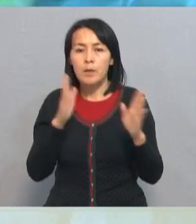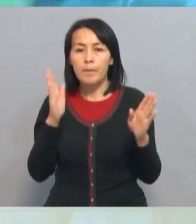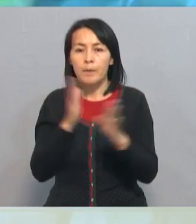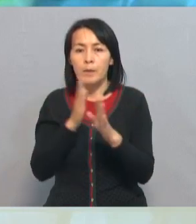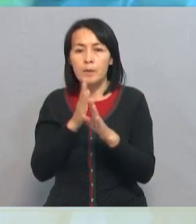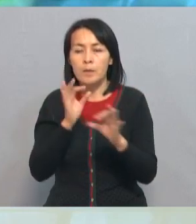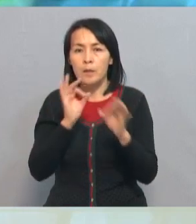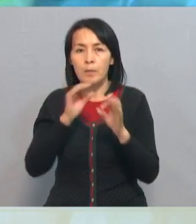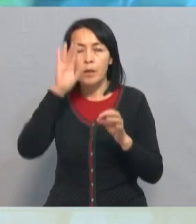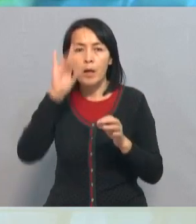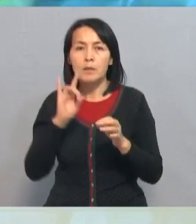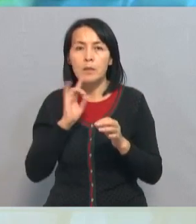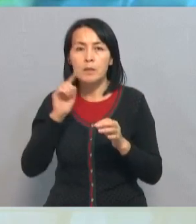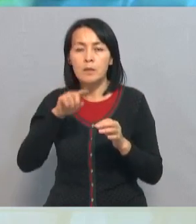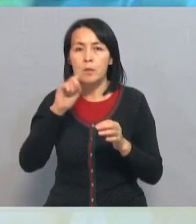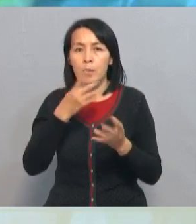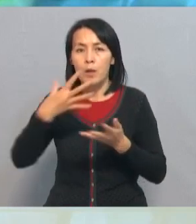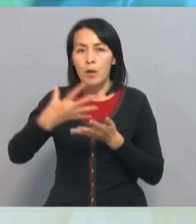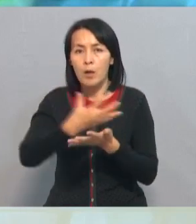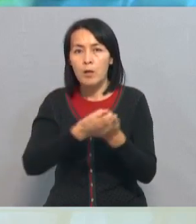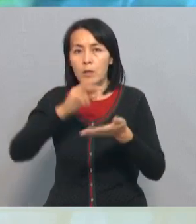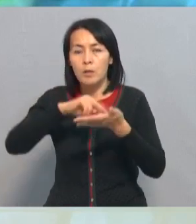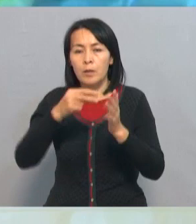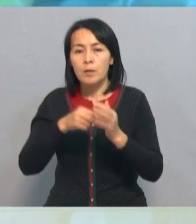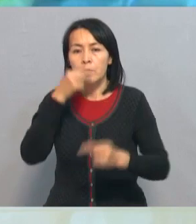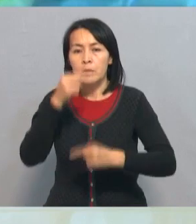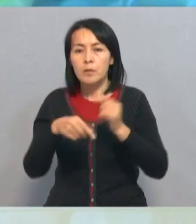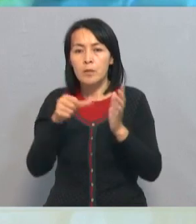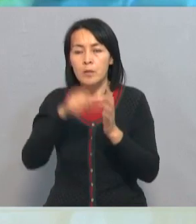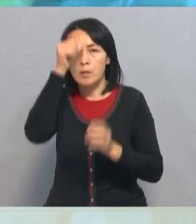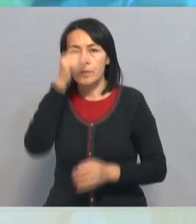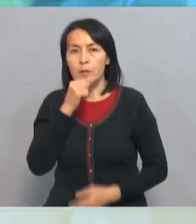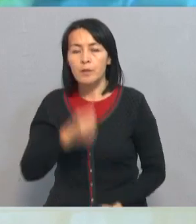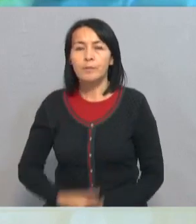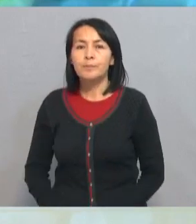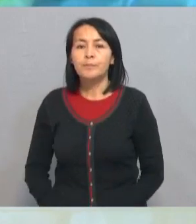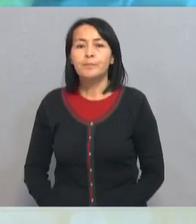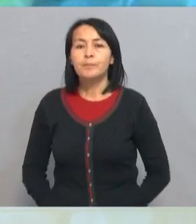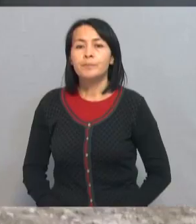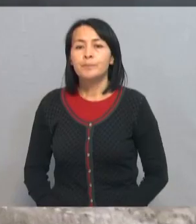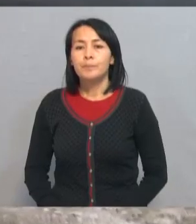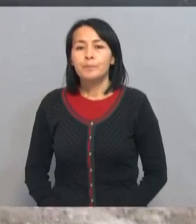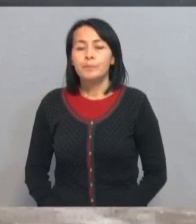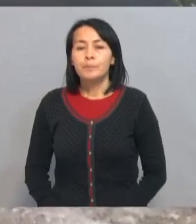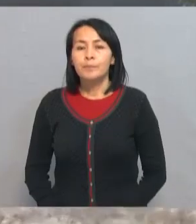климатическим условиям Казахстана. Первый урожай планируется собрать через 6 месяцев.